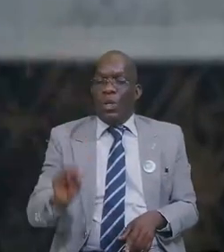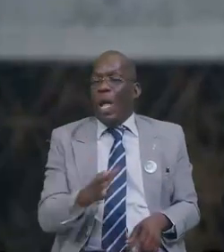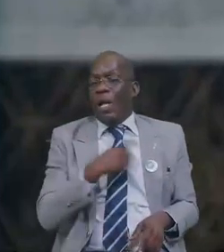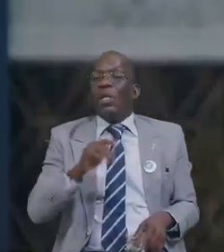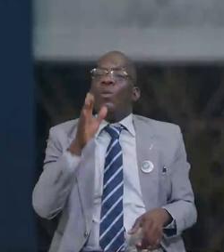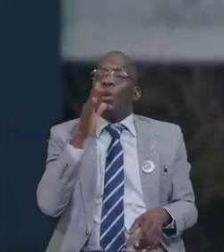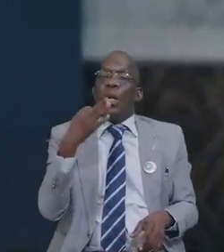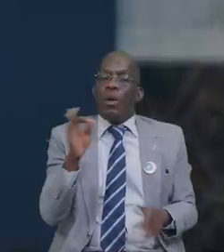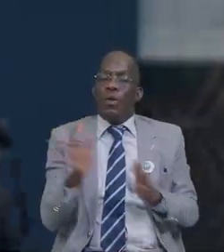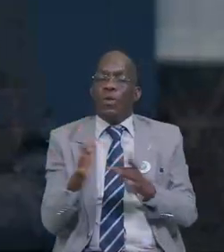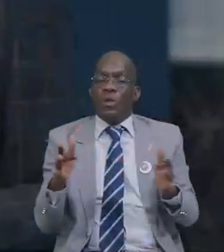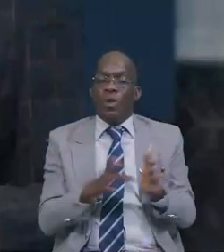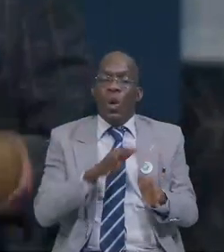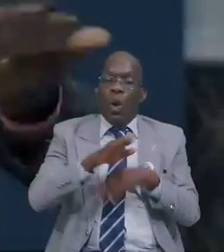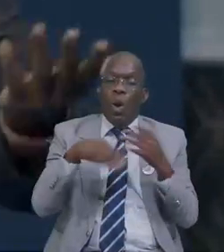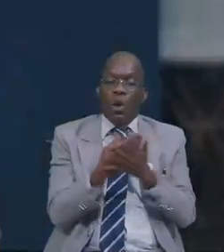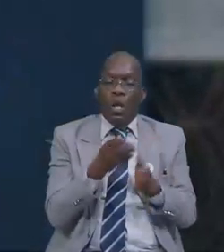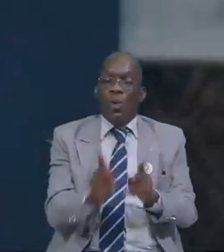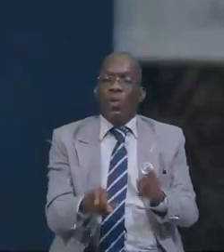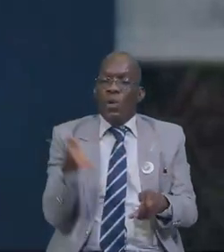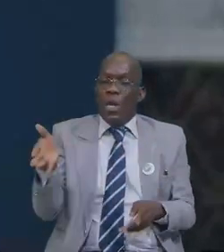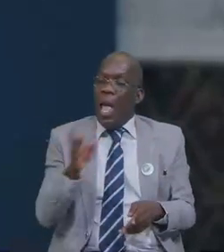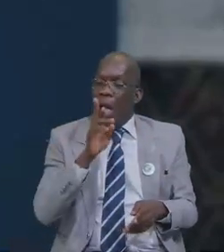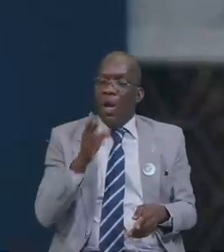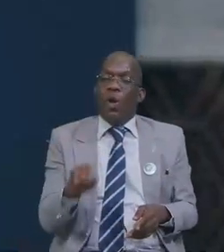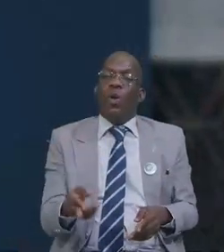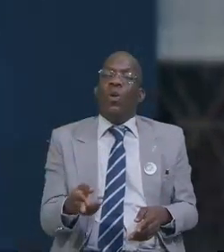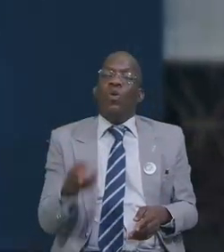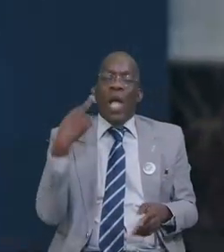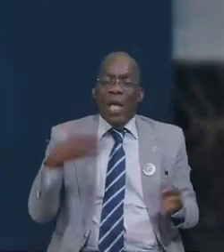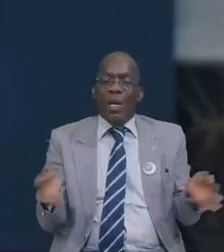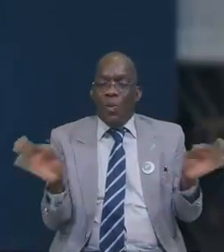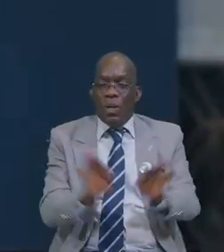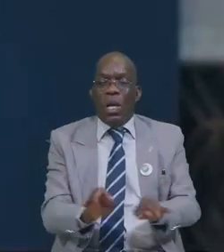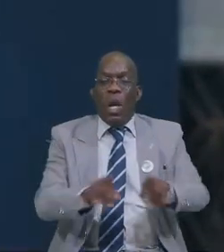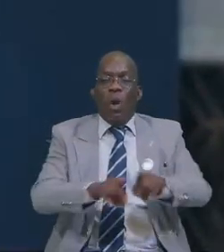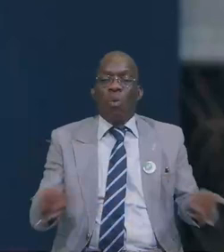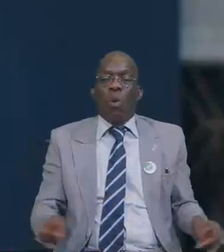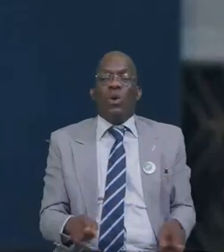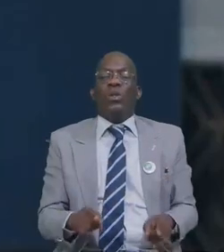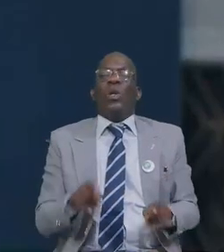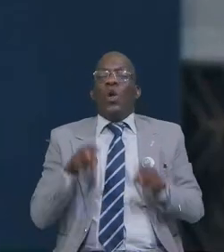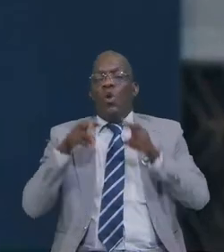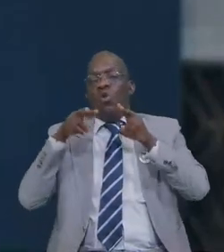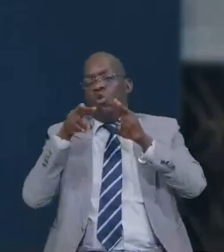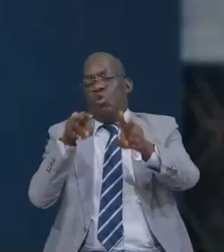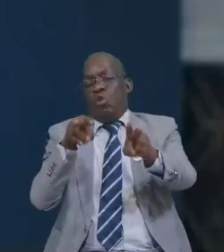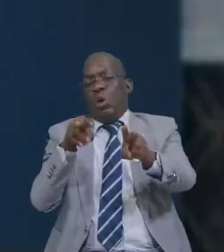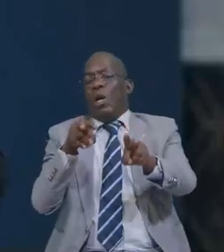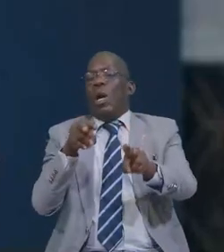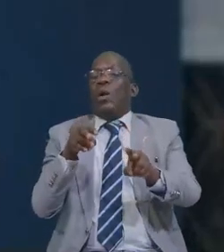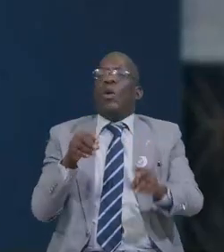Jésus. Les gens là-bas, tout le monde était important, mais elle a